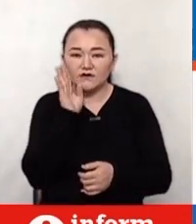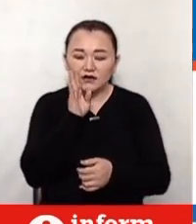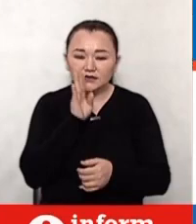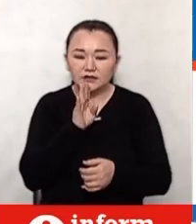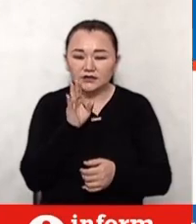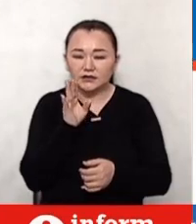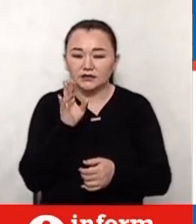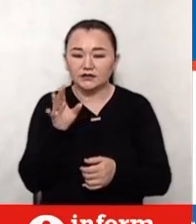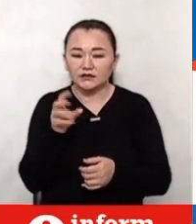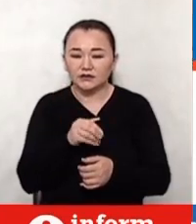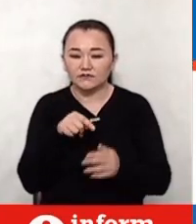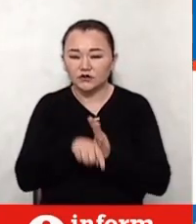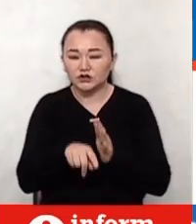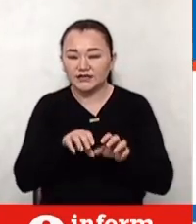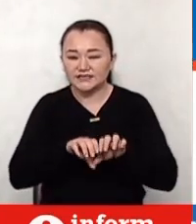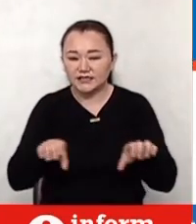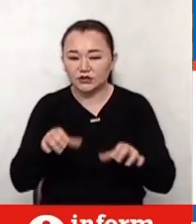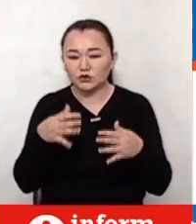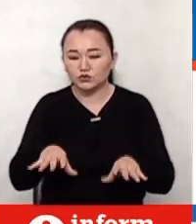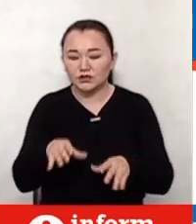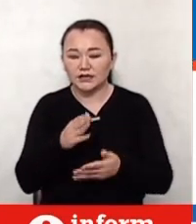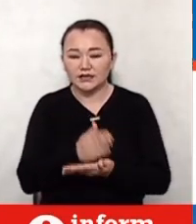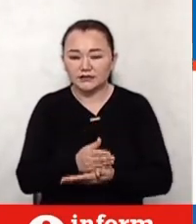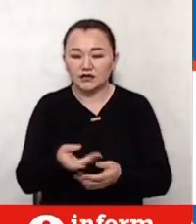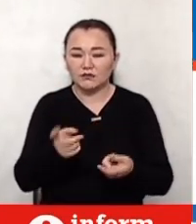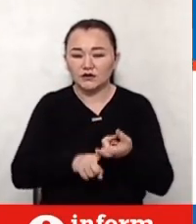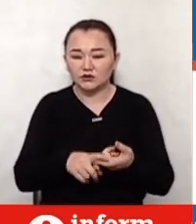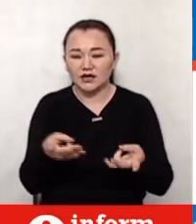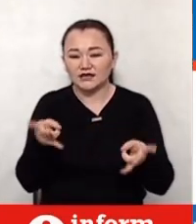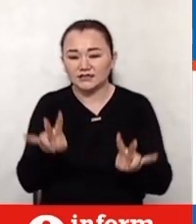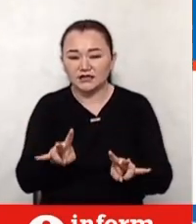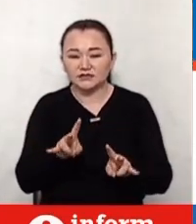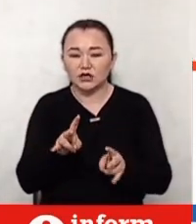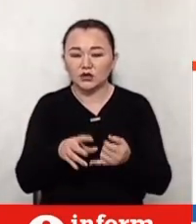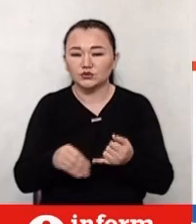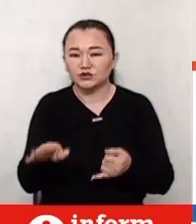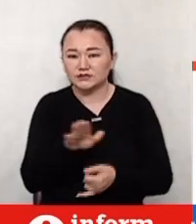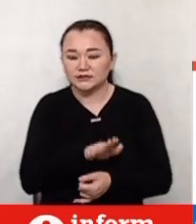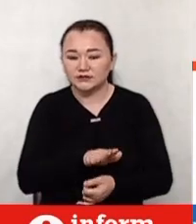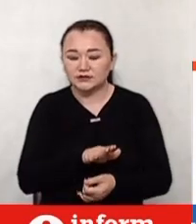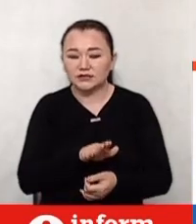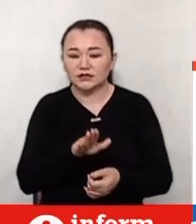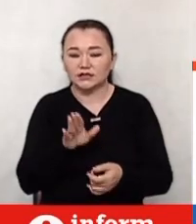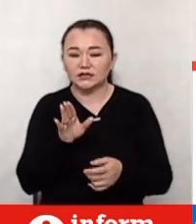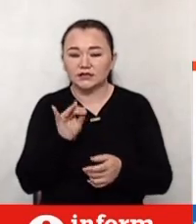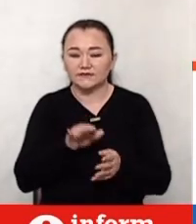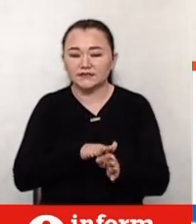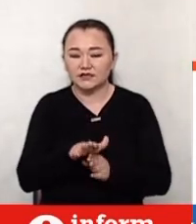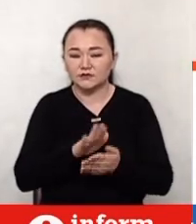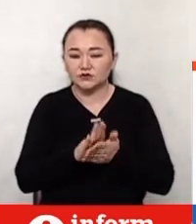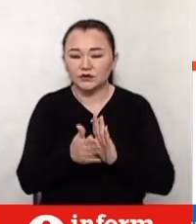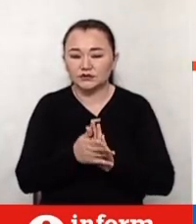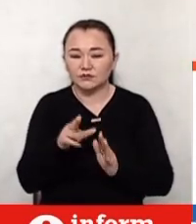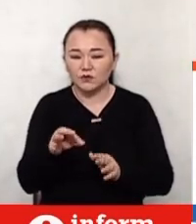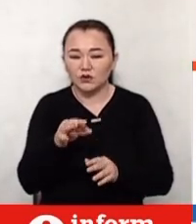поменены. Внутри городские сети уже лежат, надо их только подключить, осталось участки. И в целом ситуация по сетям